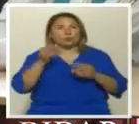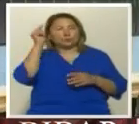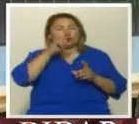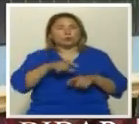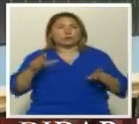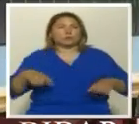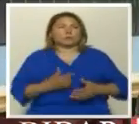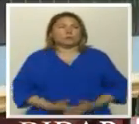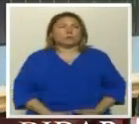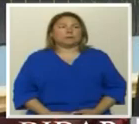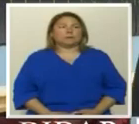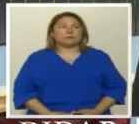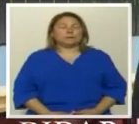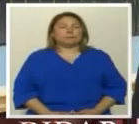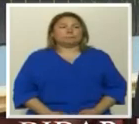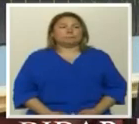учащихся